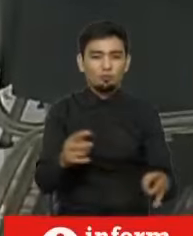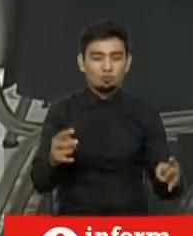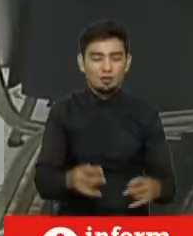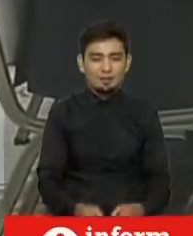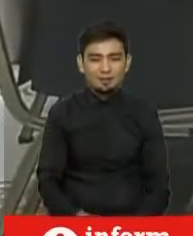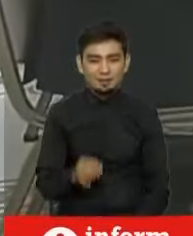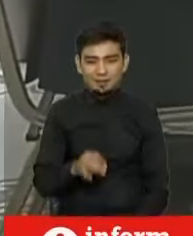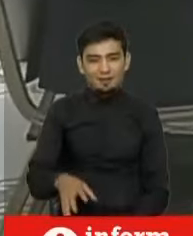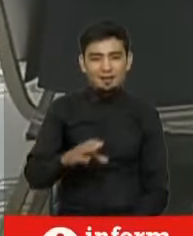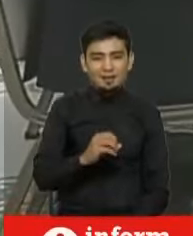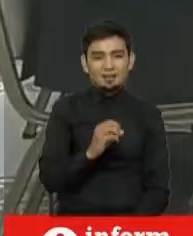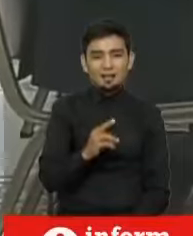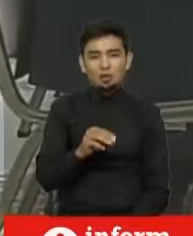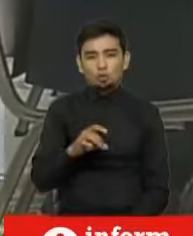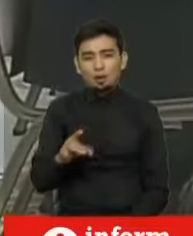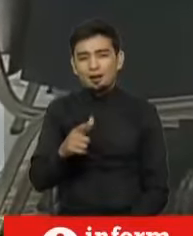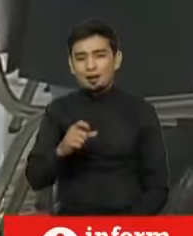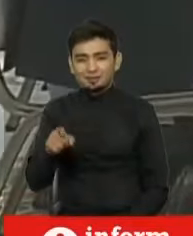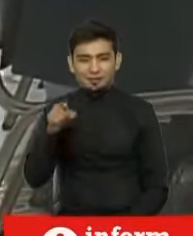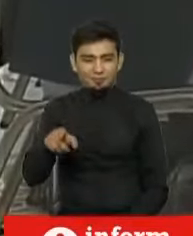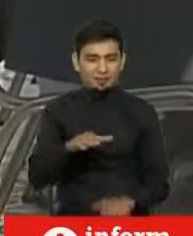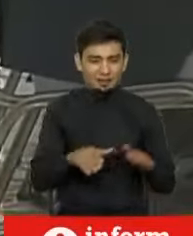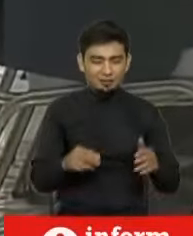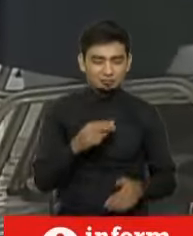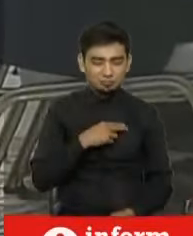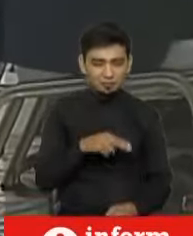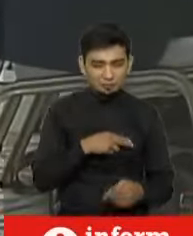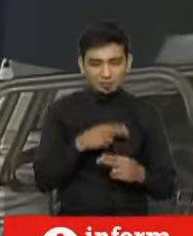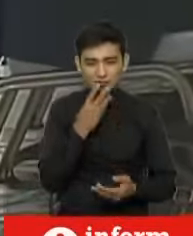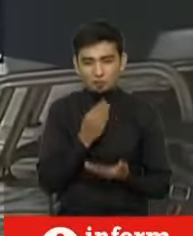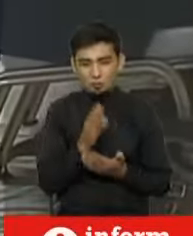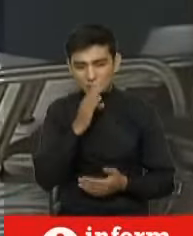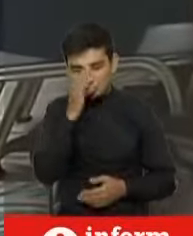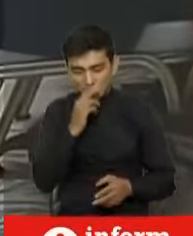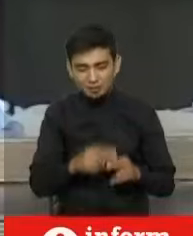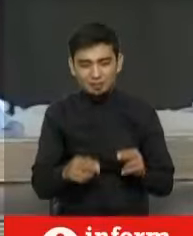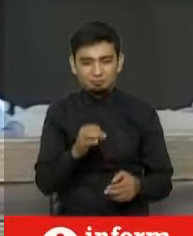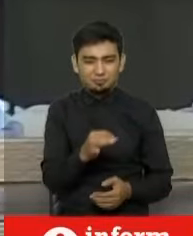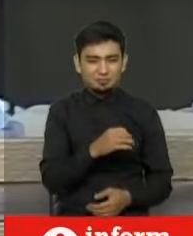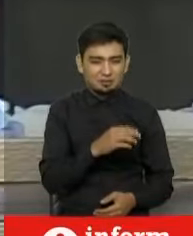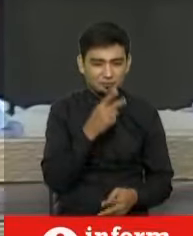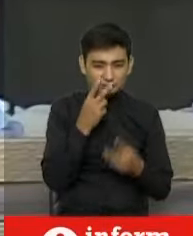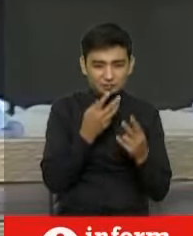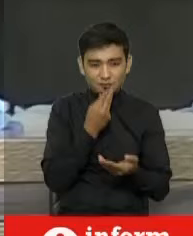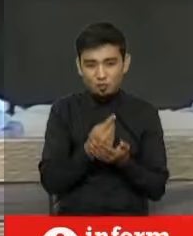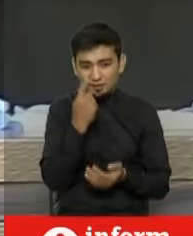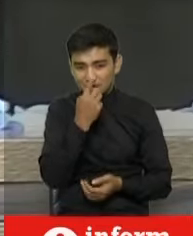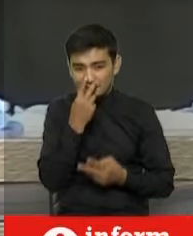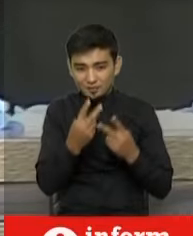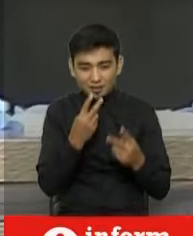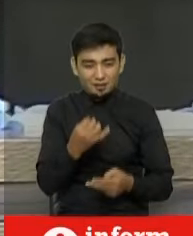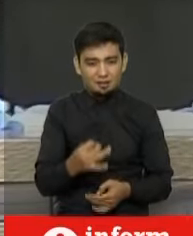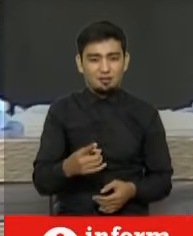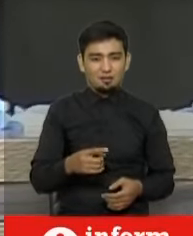Дети в секторе Газа умирают, получают увечья и травмы, теряют своих родителей и дома. Своими глазами видя все это. Это все